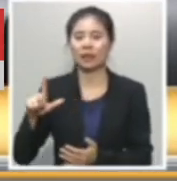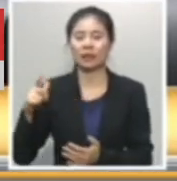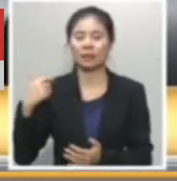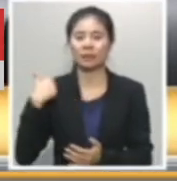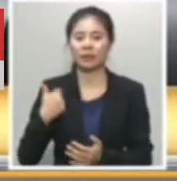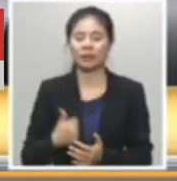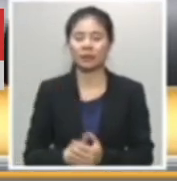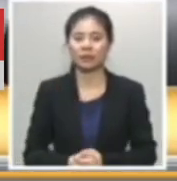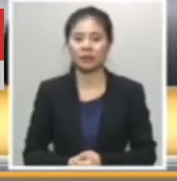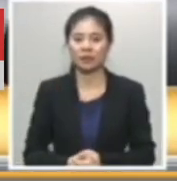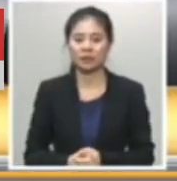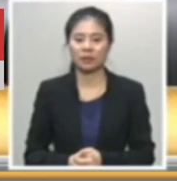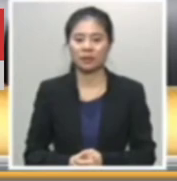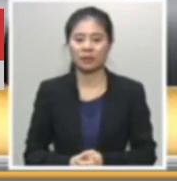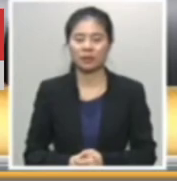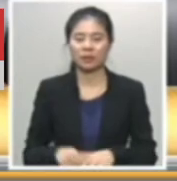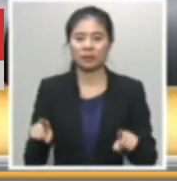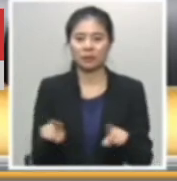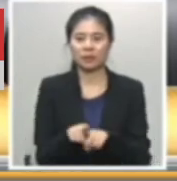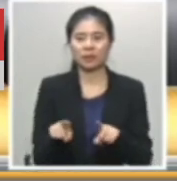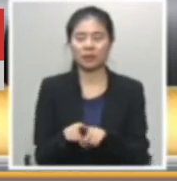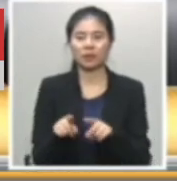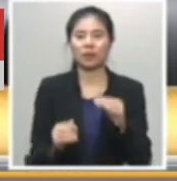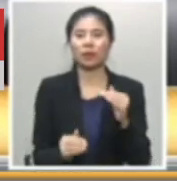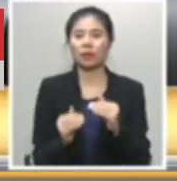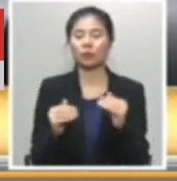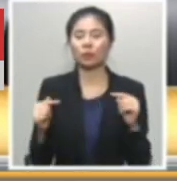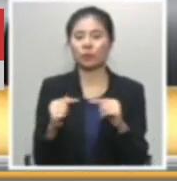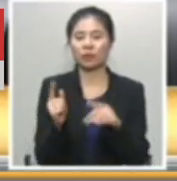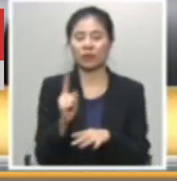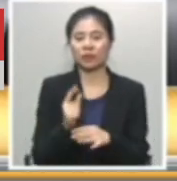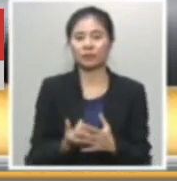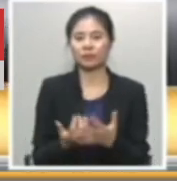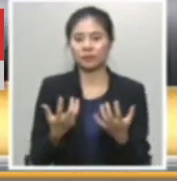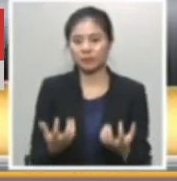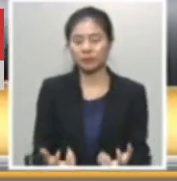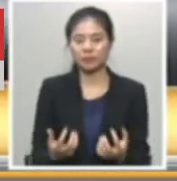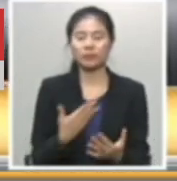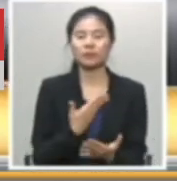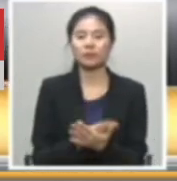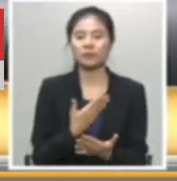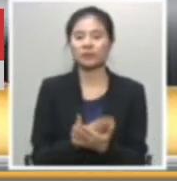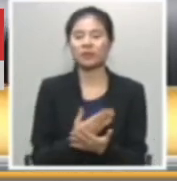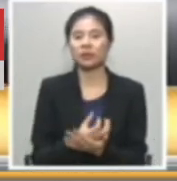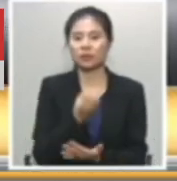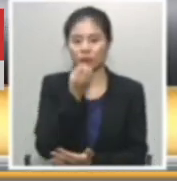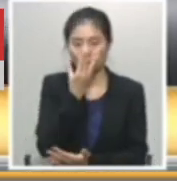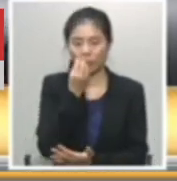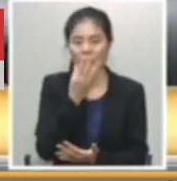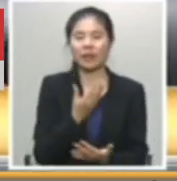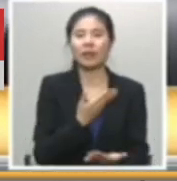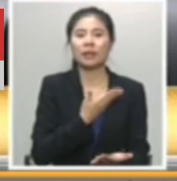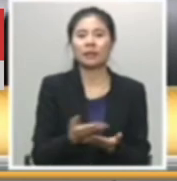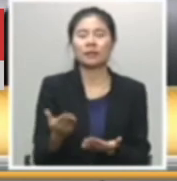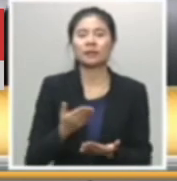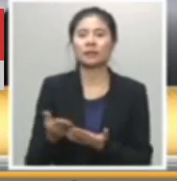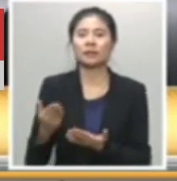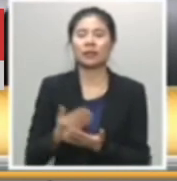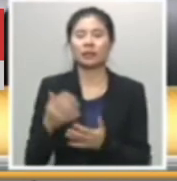พราะนั้นเท่ากับว่านะครับเรามีภาระที่จะต้องจ่ายดอกเบี้ยให้กับต่างชาติ